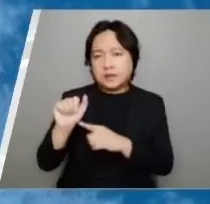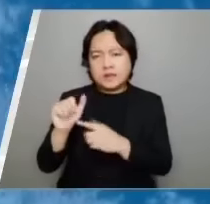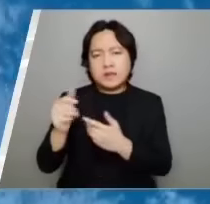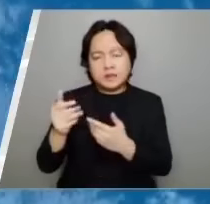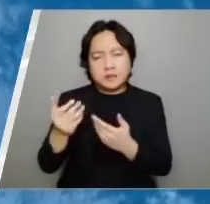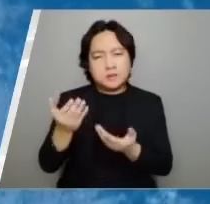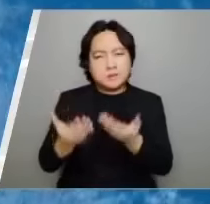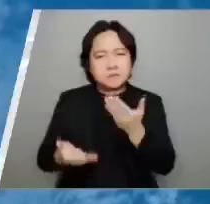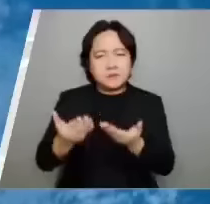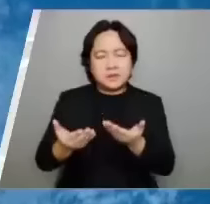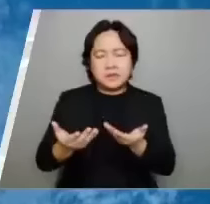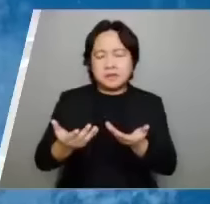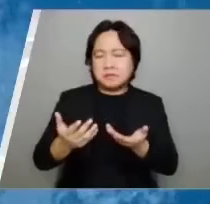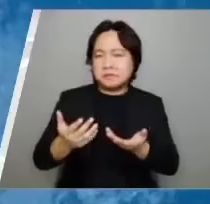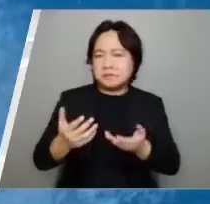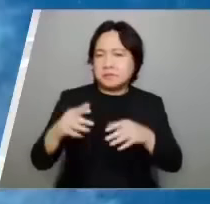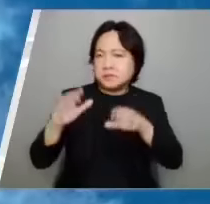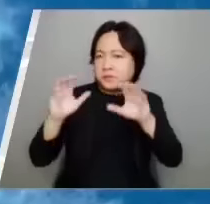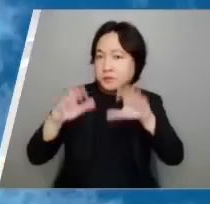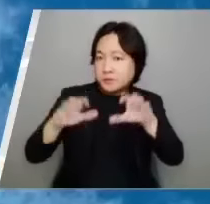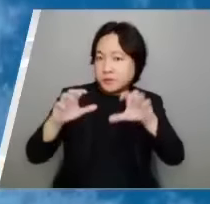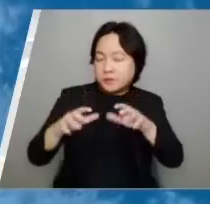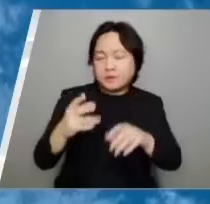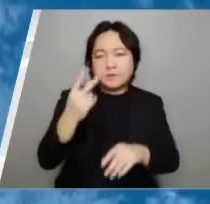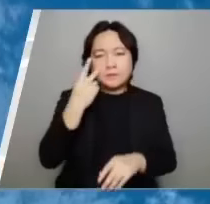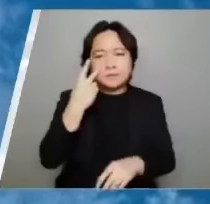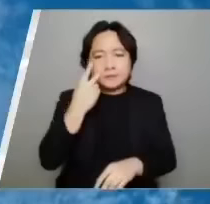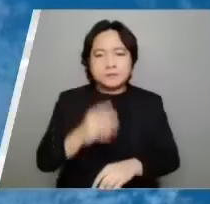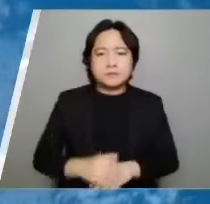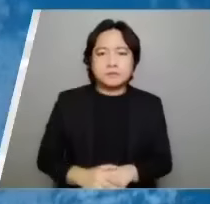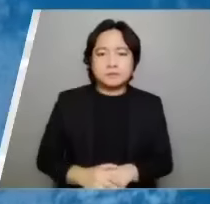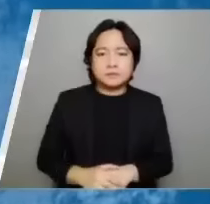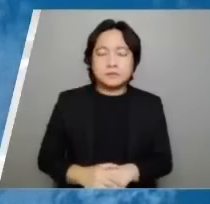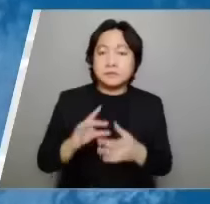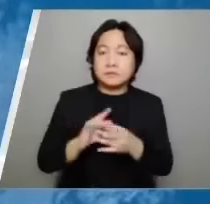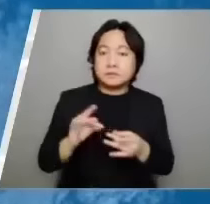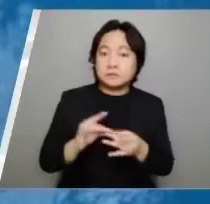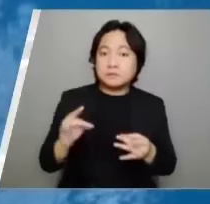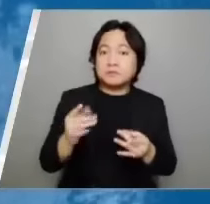maging bagyo. Ayon po sa Pag-asa, itong LPA na nagbabadyang maging bagyo ay